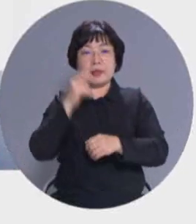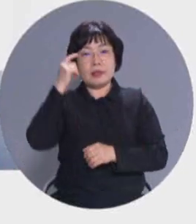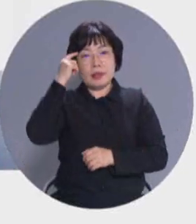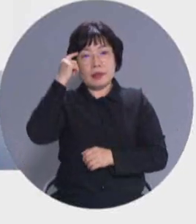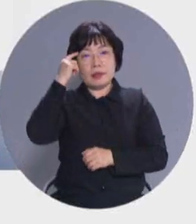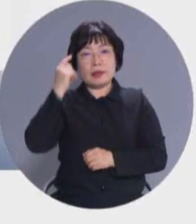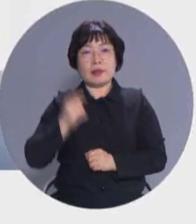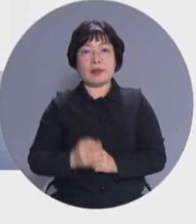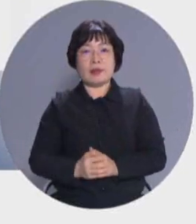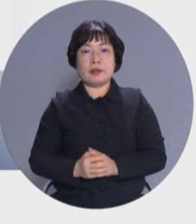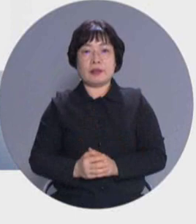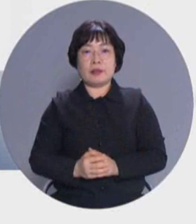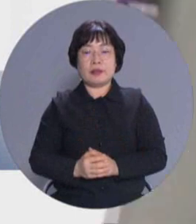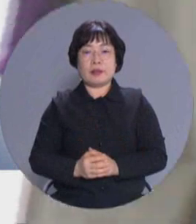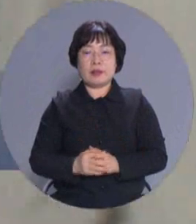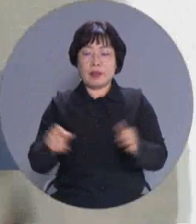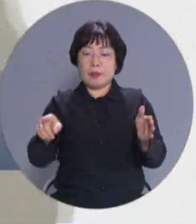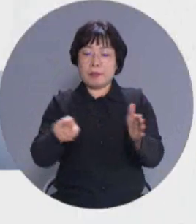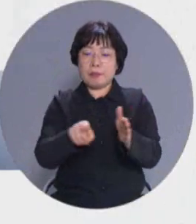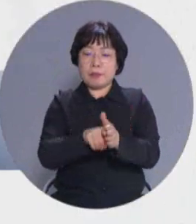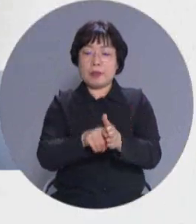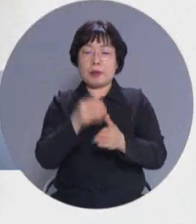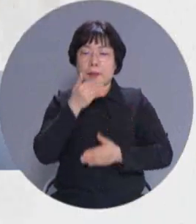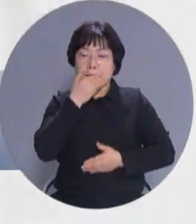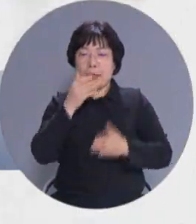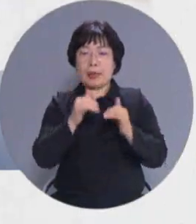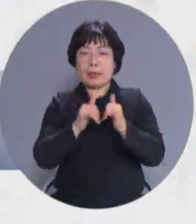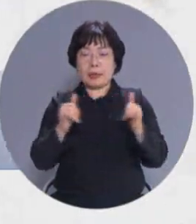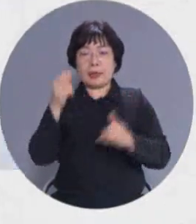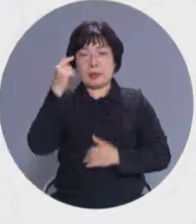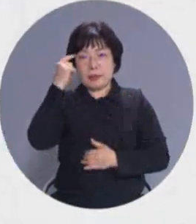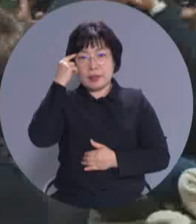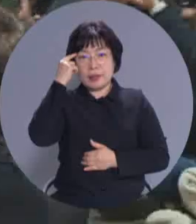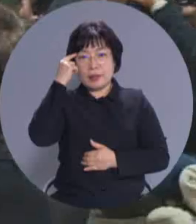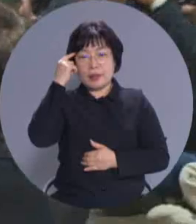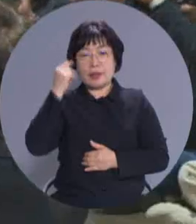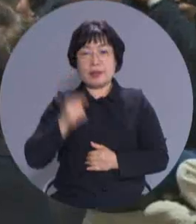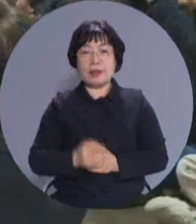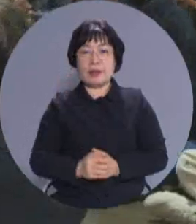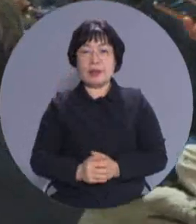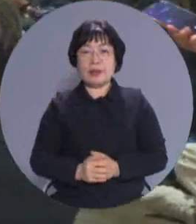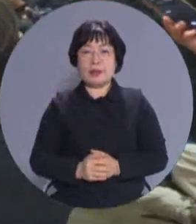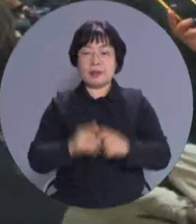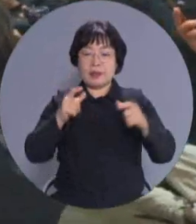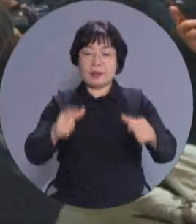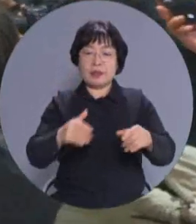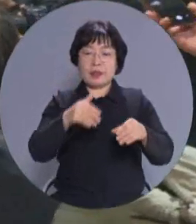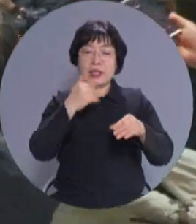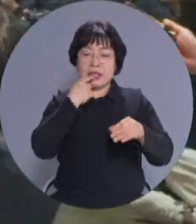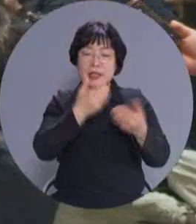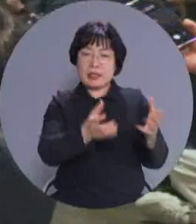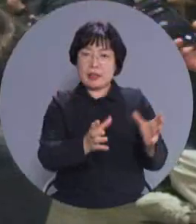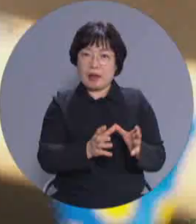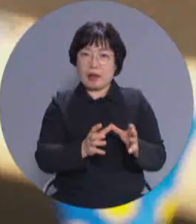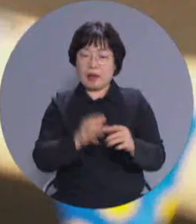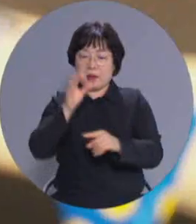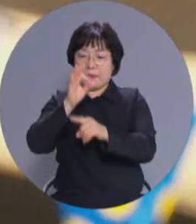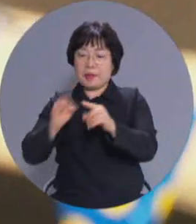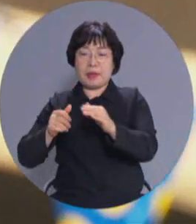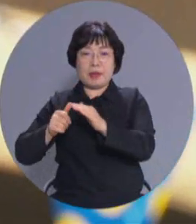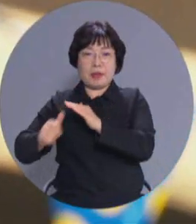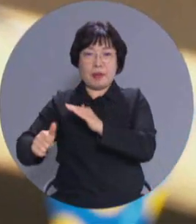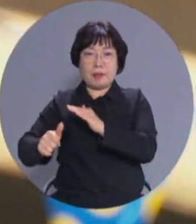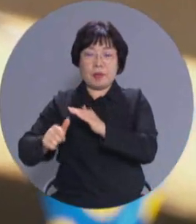했고 믿을 수 있을 만한 사람이라고 생각했기 때문에 지역구에선 민주당,